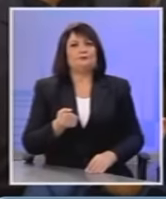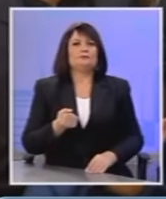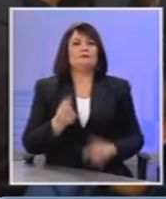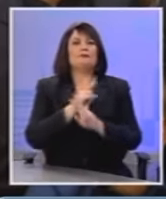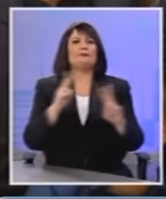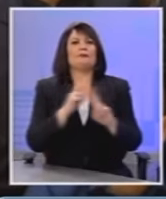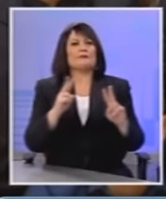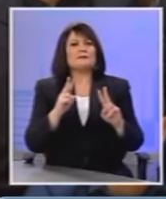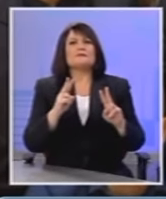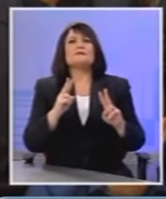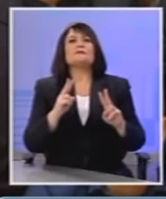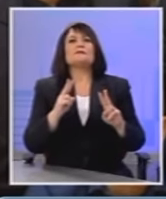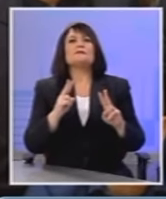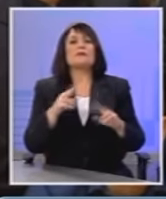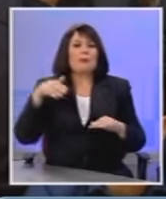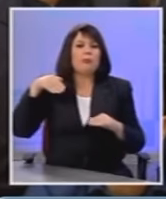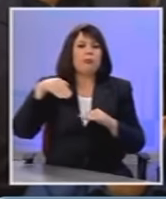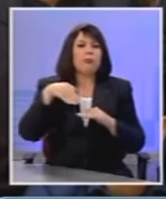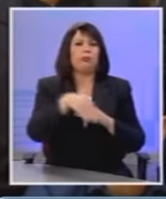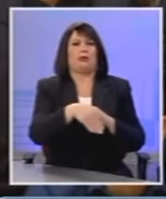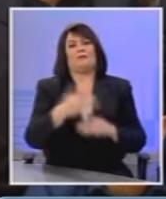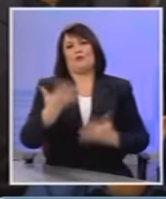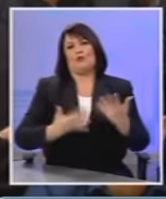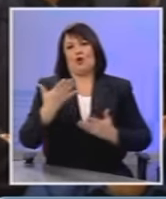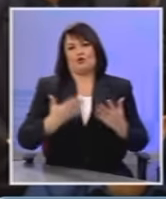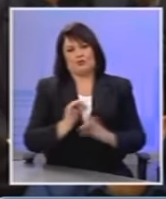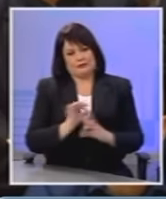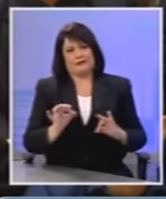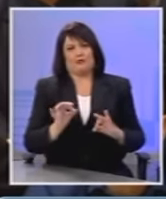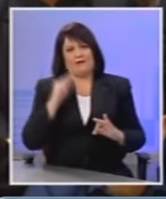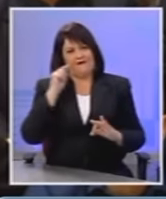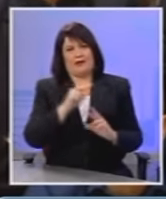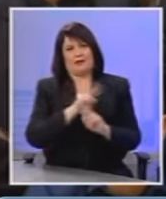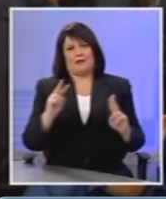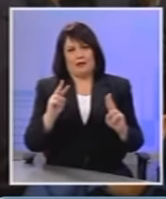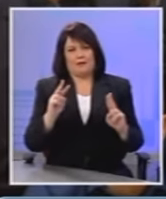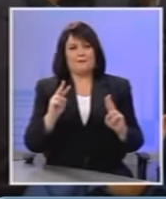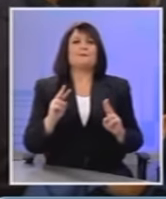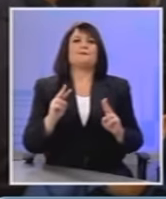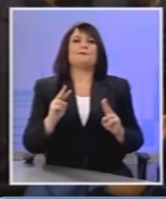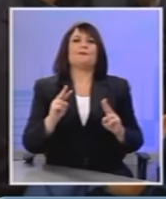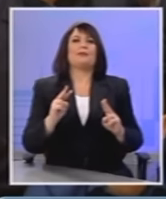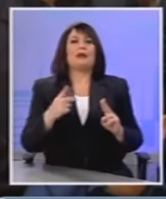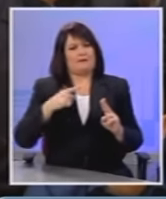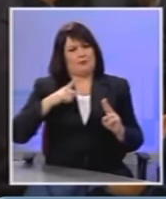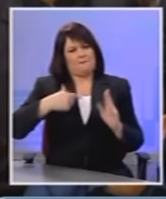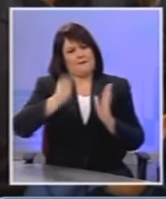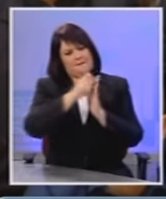ξεκάθαρο, με έναν ηφαισιακό προϋπολογισμό, όπως αποτυπώνεται μέσα από τη στήλη των προβλέψεων.